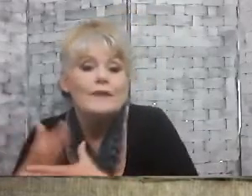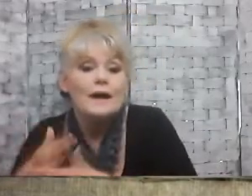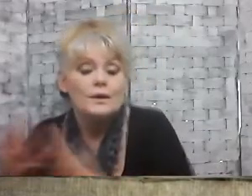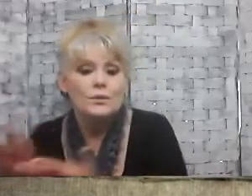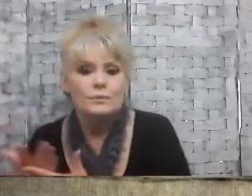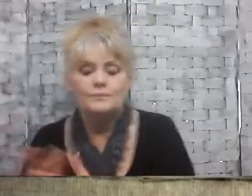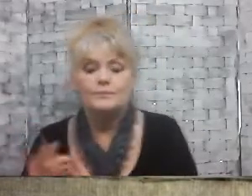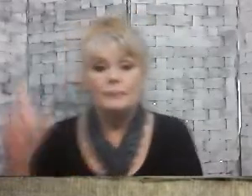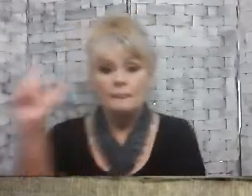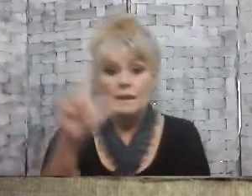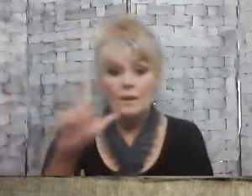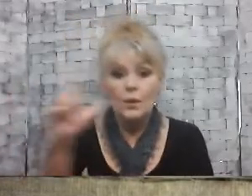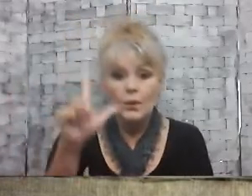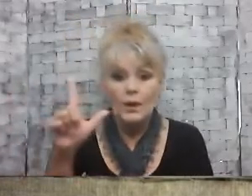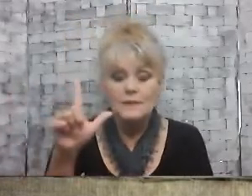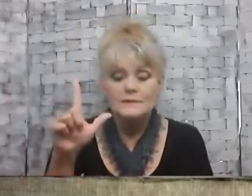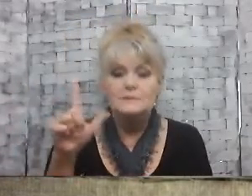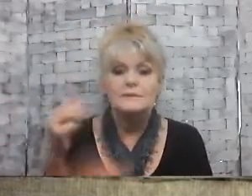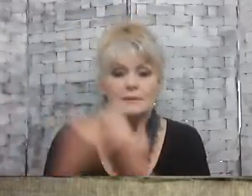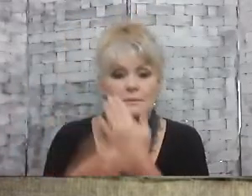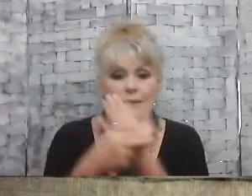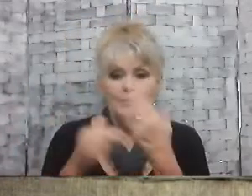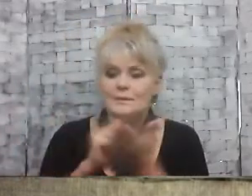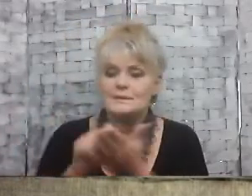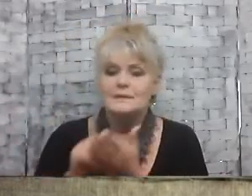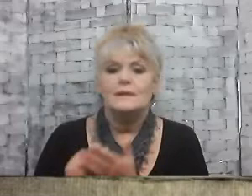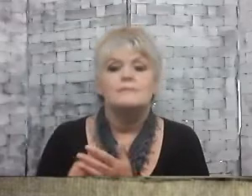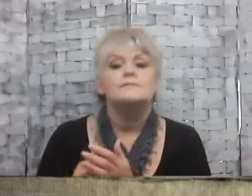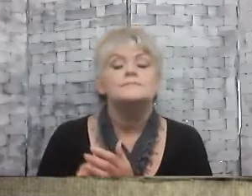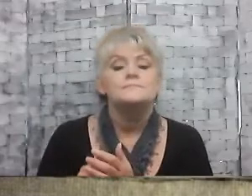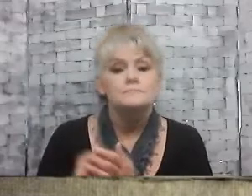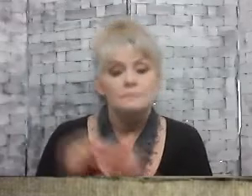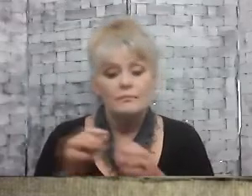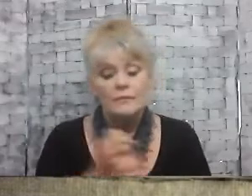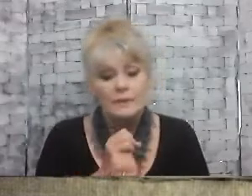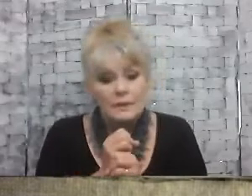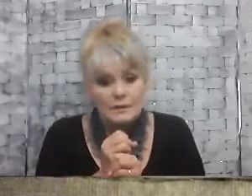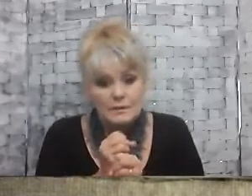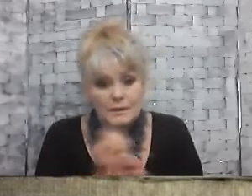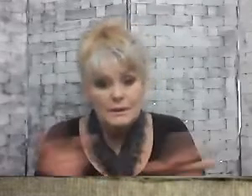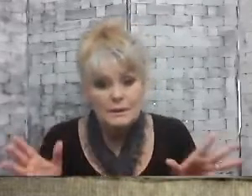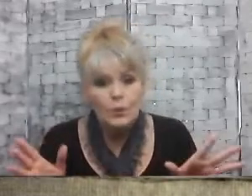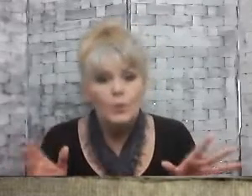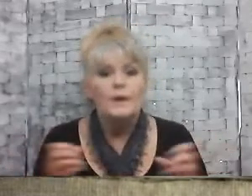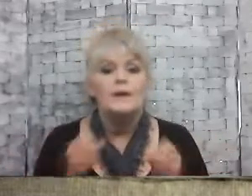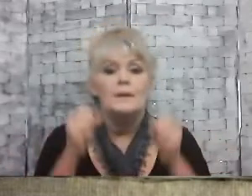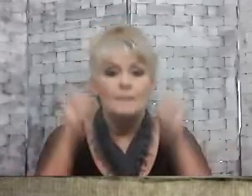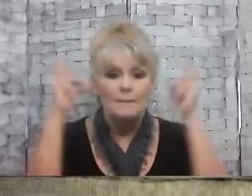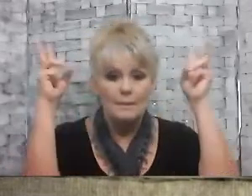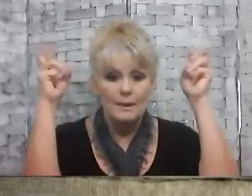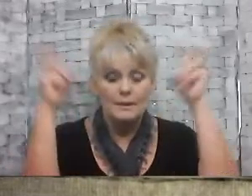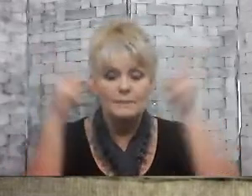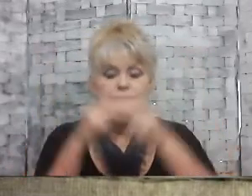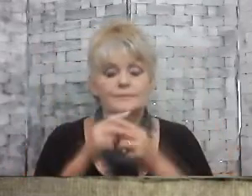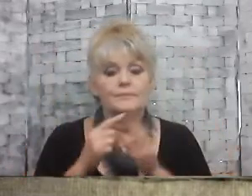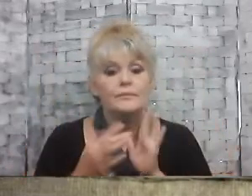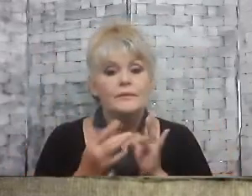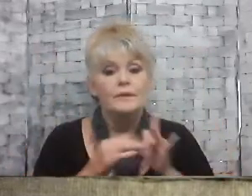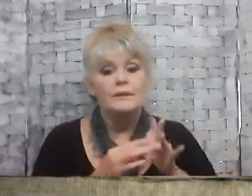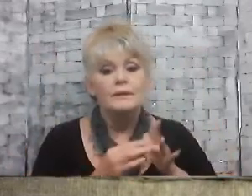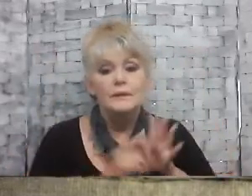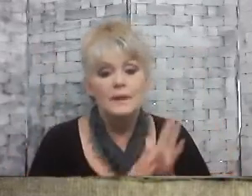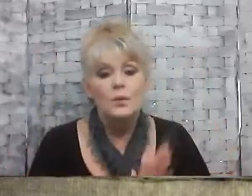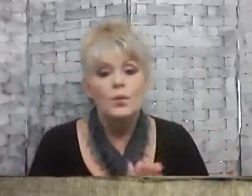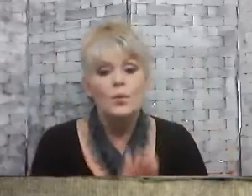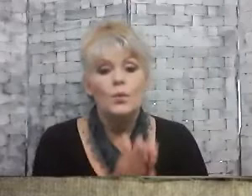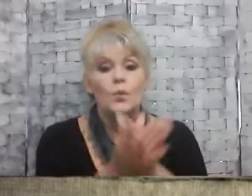skryf Handelinge 1 vers 1 tot 11 as 'n inleiding en dis die deel waaruit vandag se story gekom het. 'N Goeie begin.